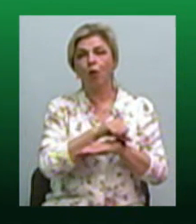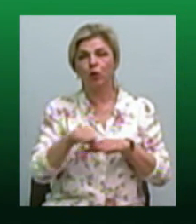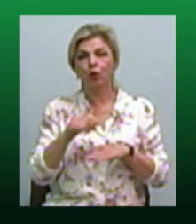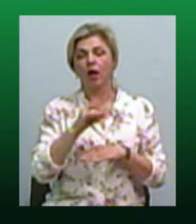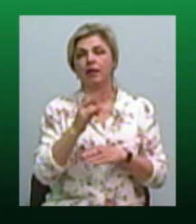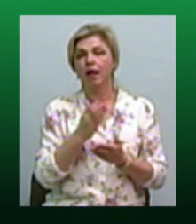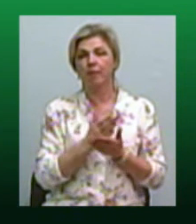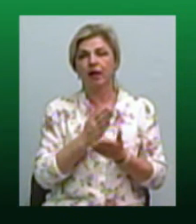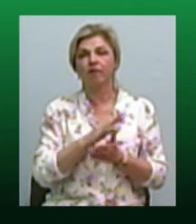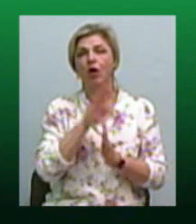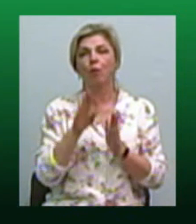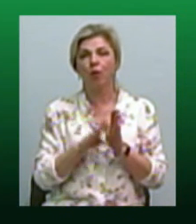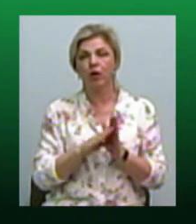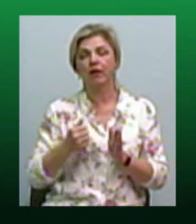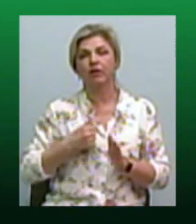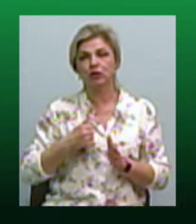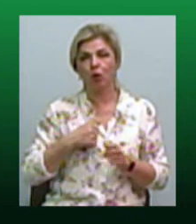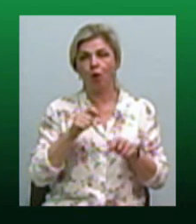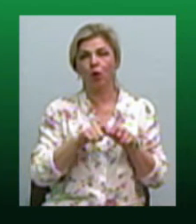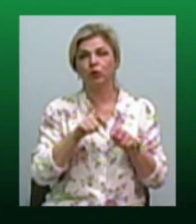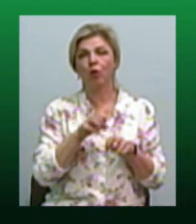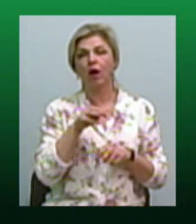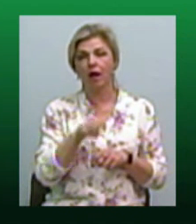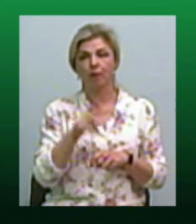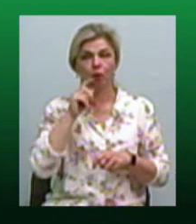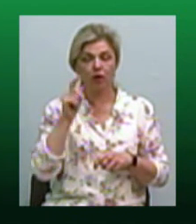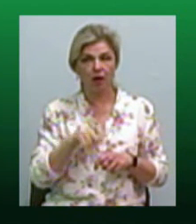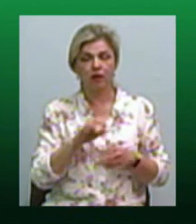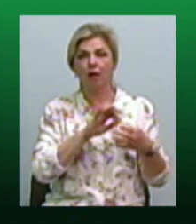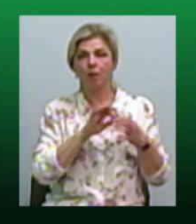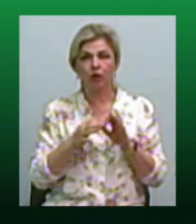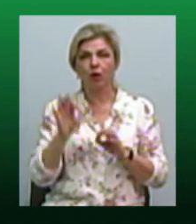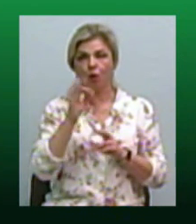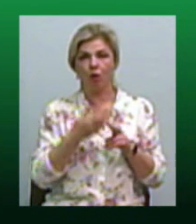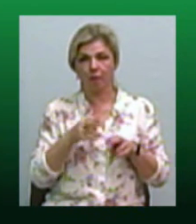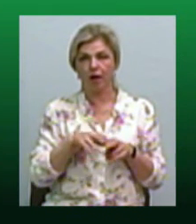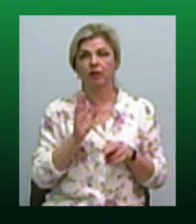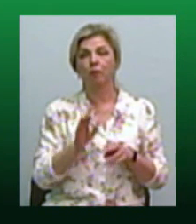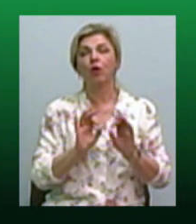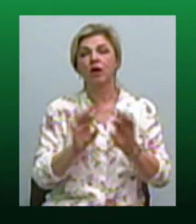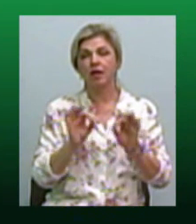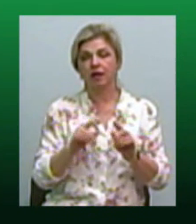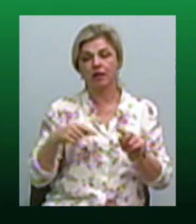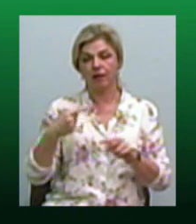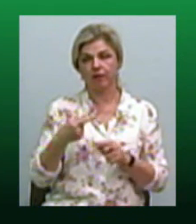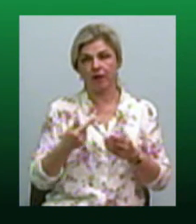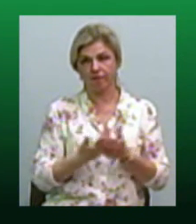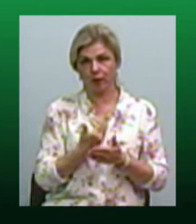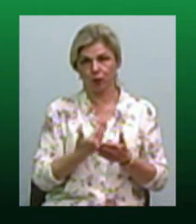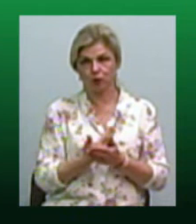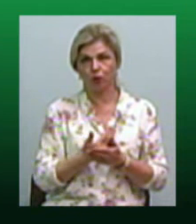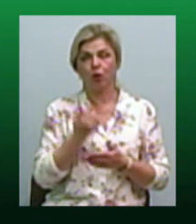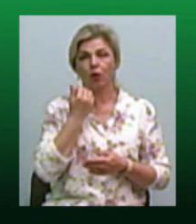військовим та адміністративним контролем України. Вимог більше, докладніше про них ми розкажемо у наступному випуску. Новин,